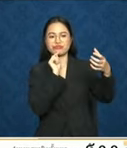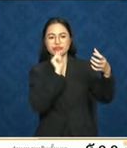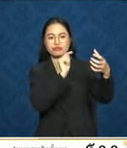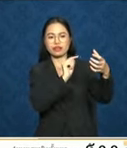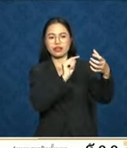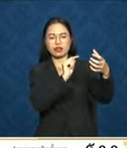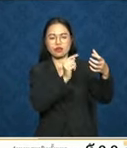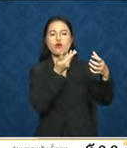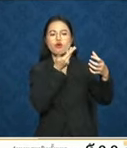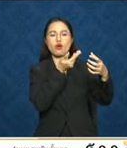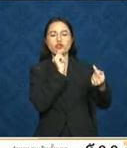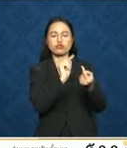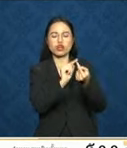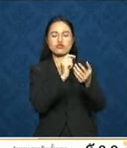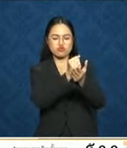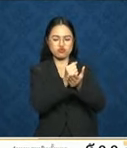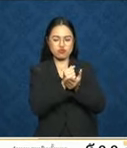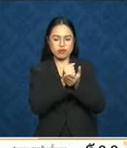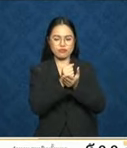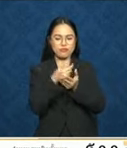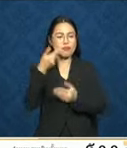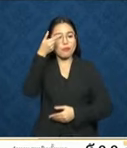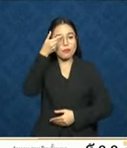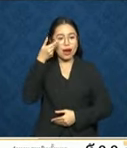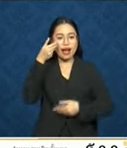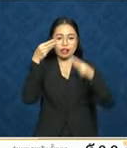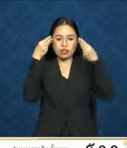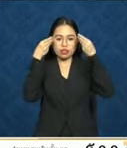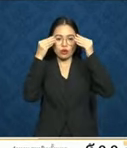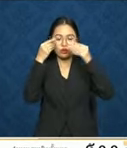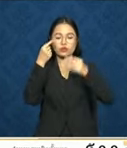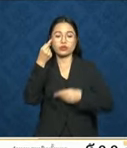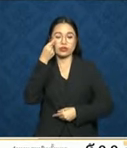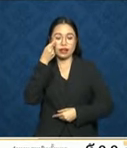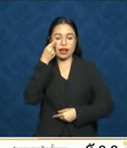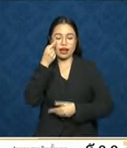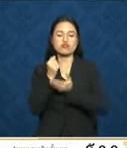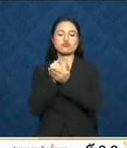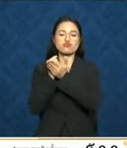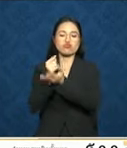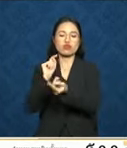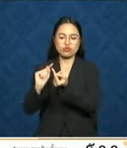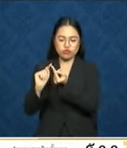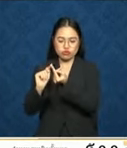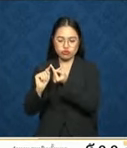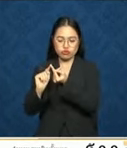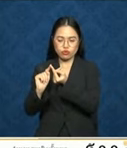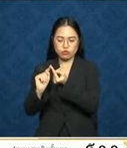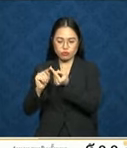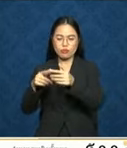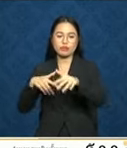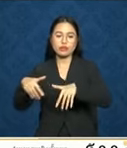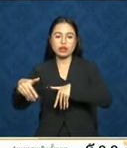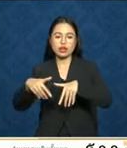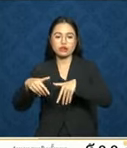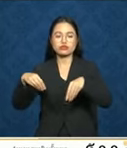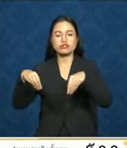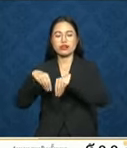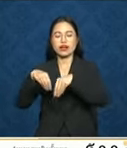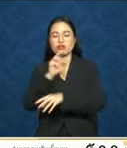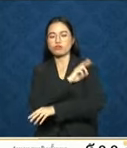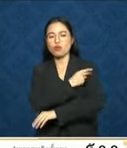ซึ่งจะใช้สำหรับในการผ่าตัดเพื่อให้เพียงพอสำหรับพี่น้องประชาชนในเขต3อำเภอของกระผมรวมถึงเขตข้างเคียงน